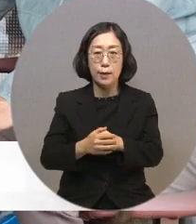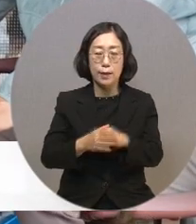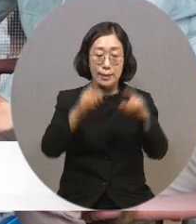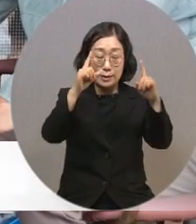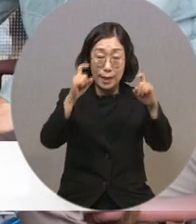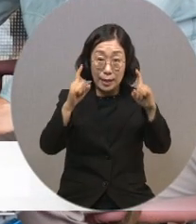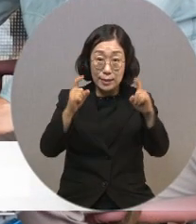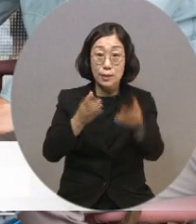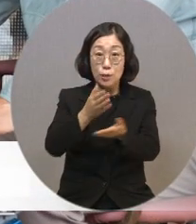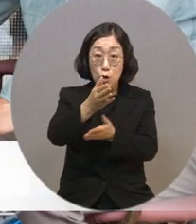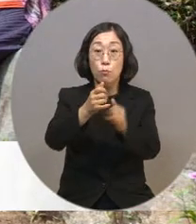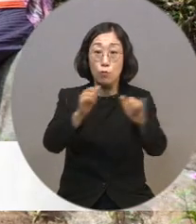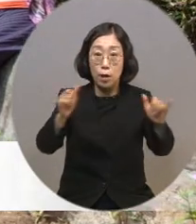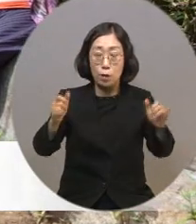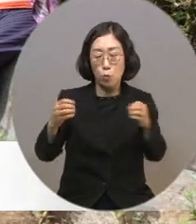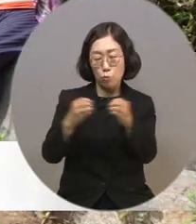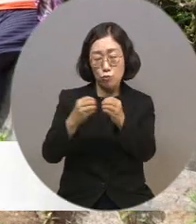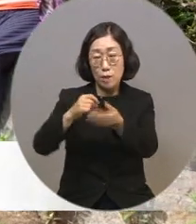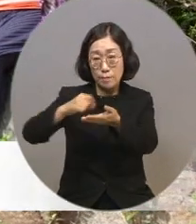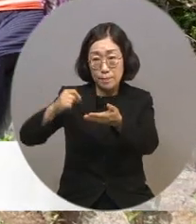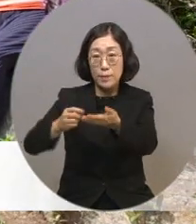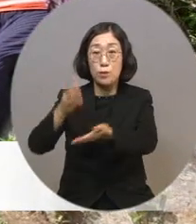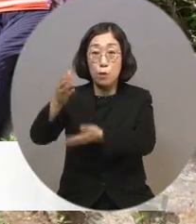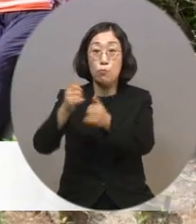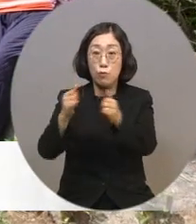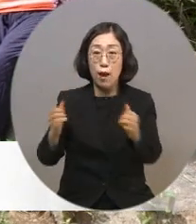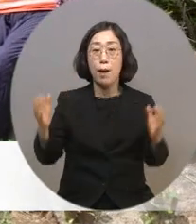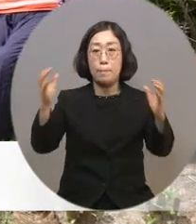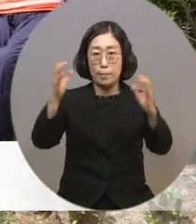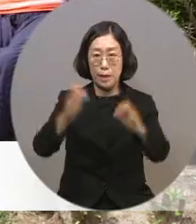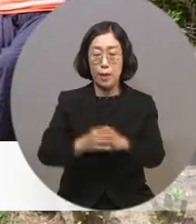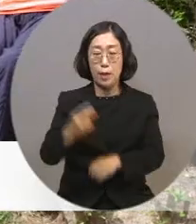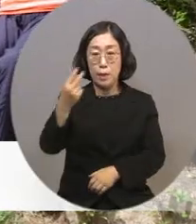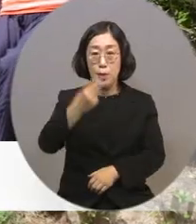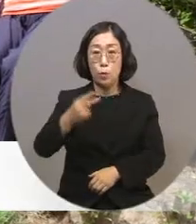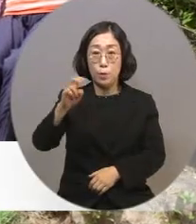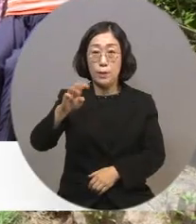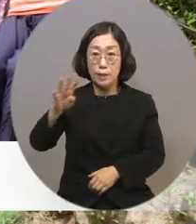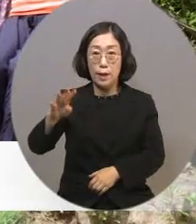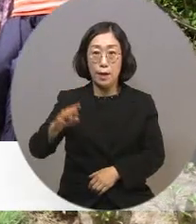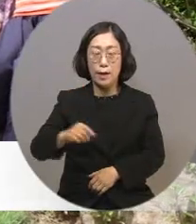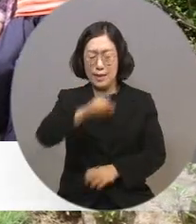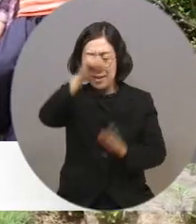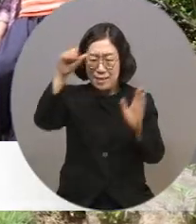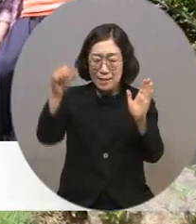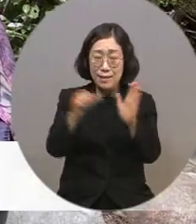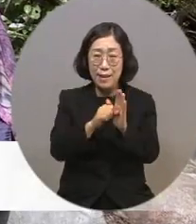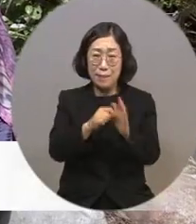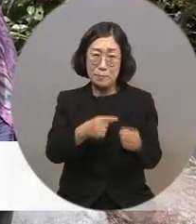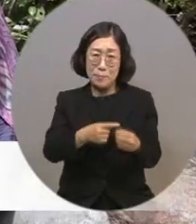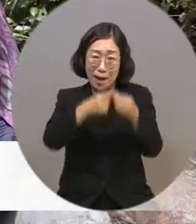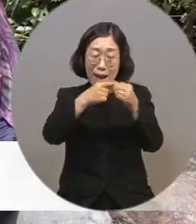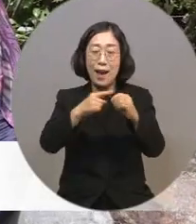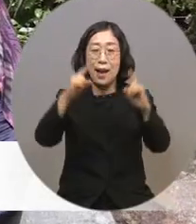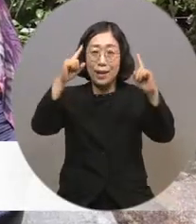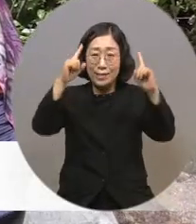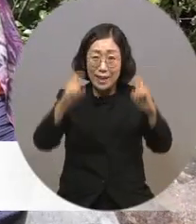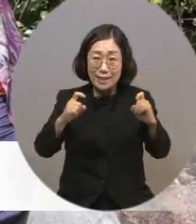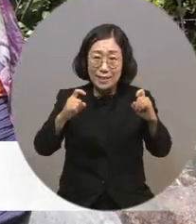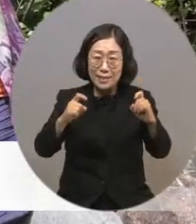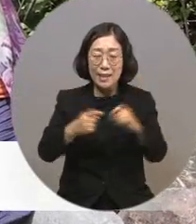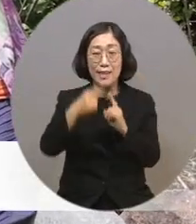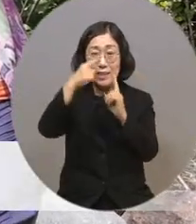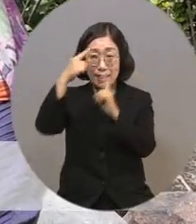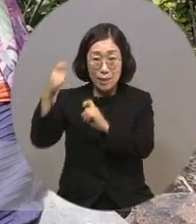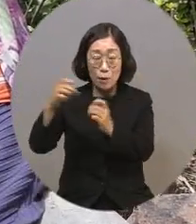사진작가와 글 작가들이 협력해 기록한 2024년도 인생 한컷 작품 630점 중 120여